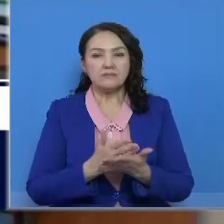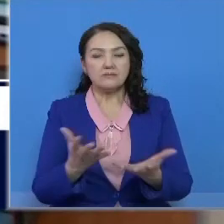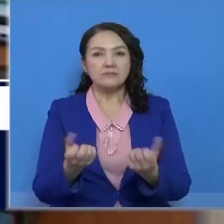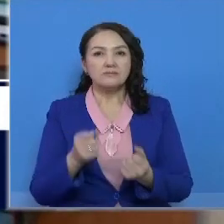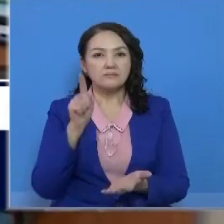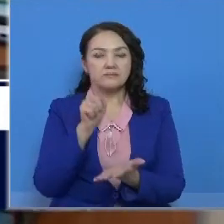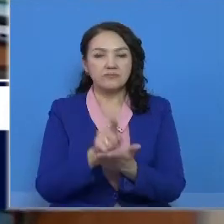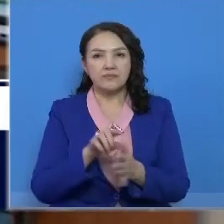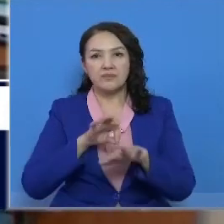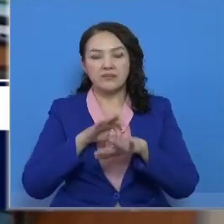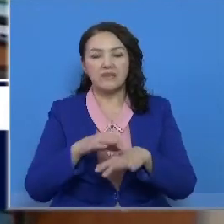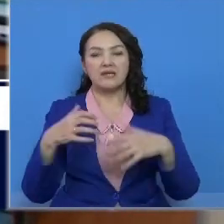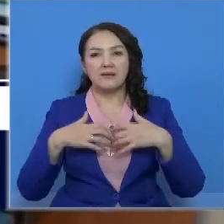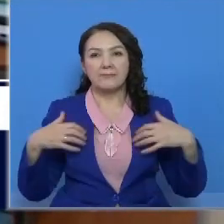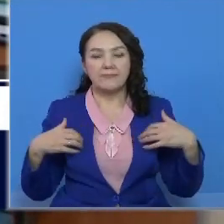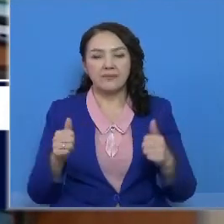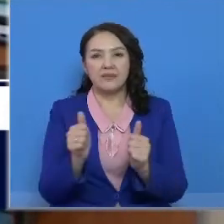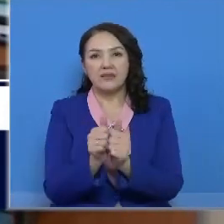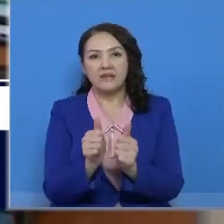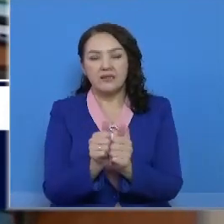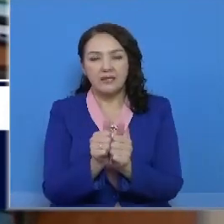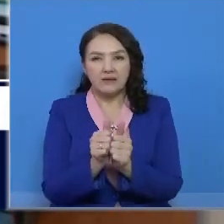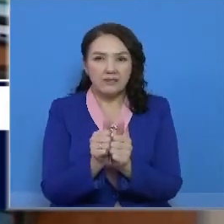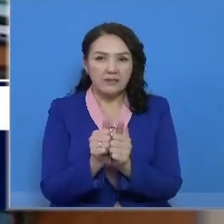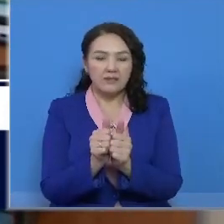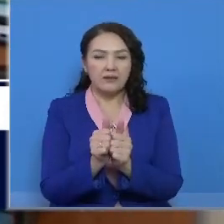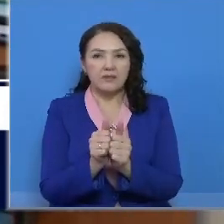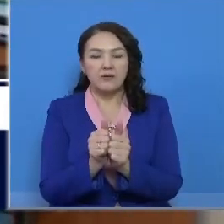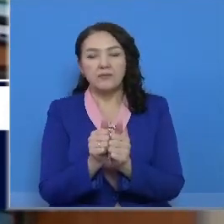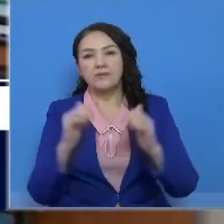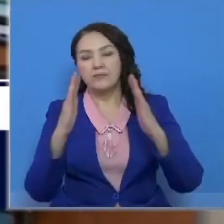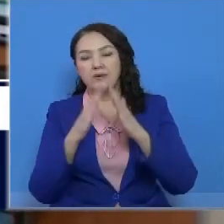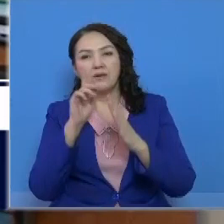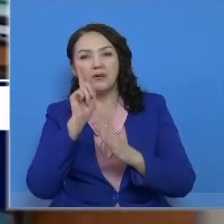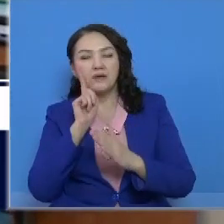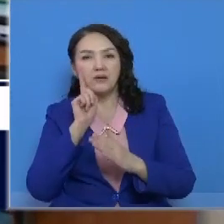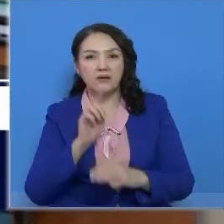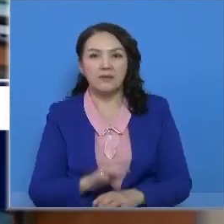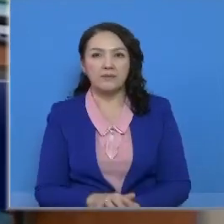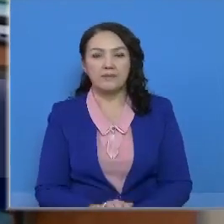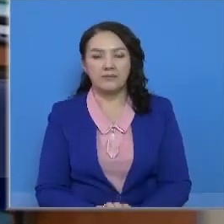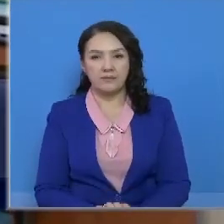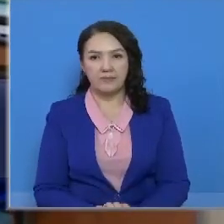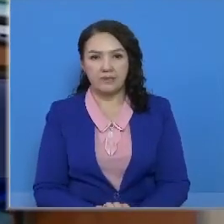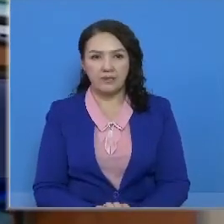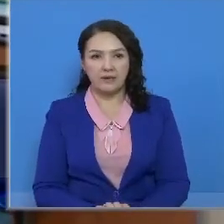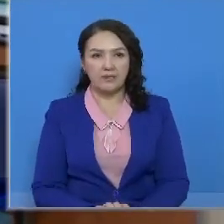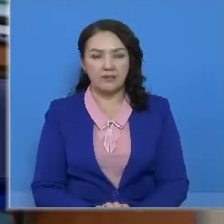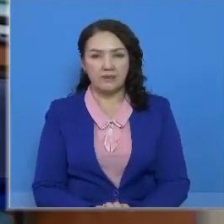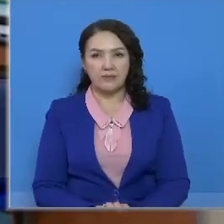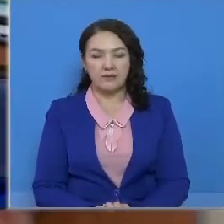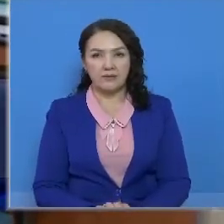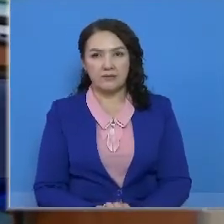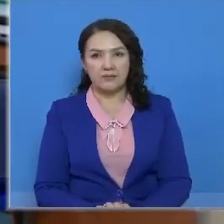отлова должна вести животного самый ближайший пункт временный временного содержания который находится